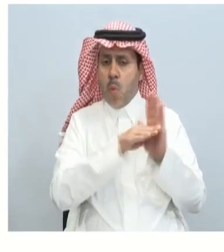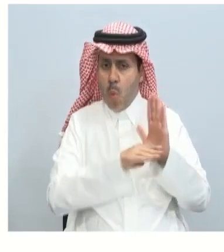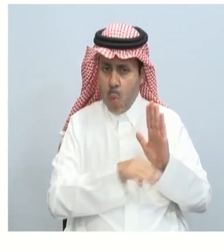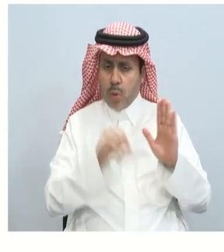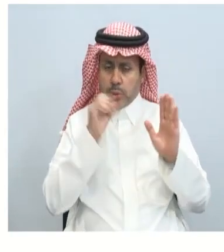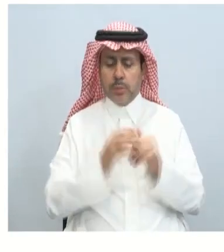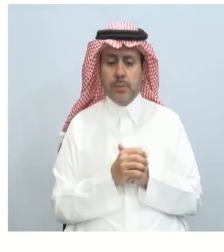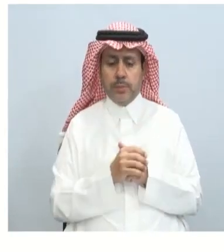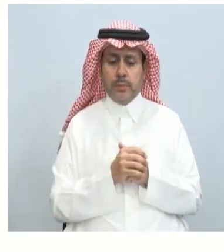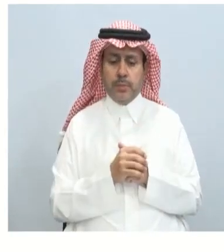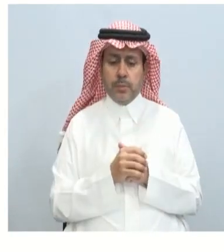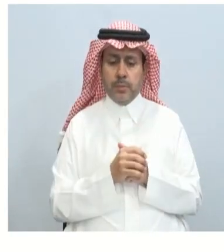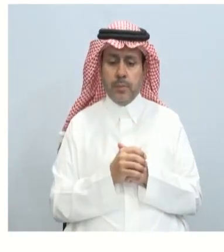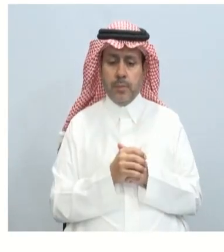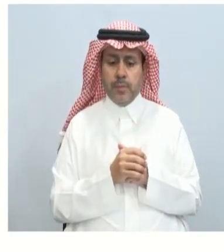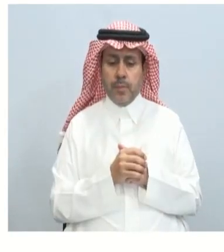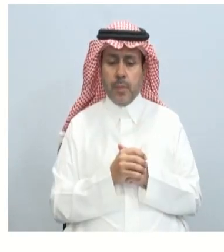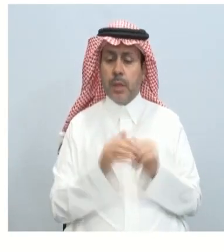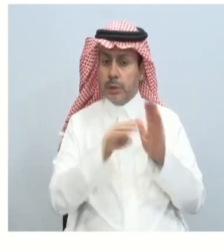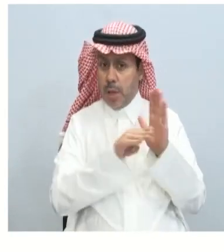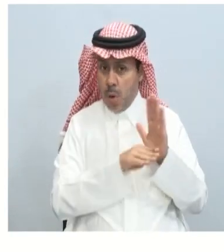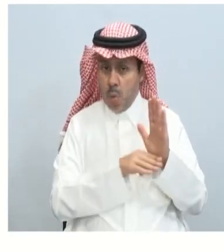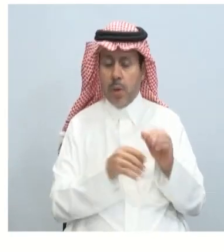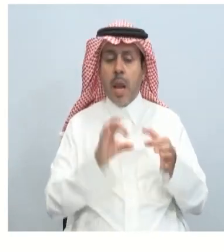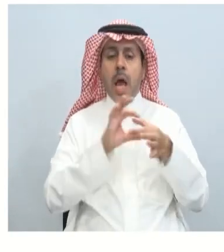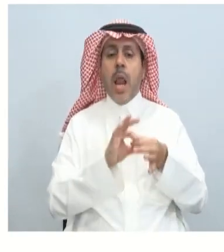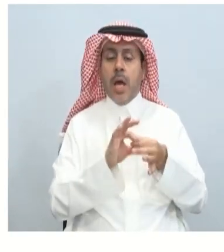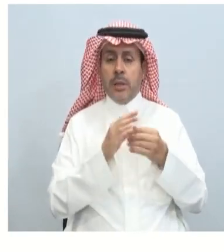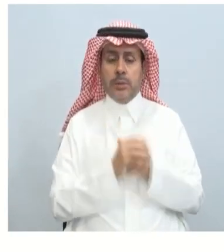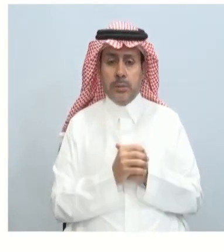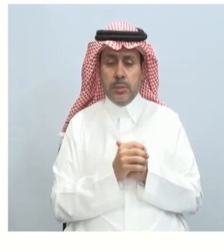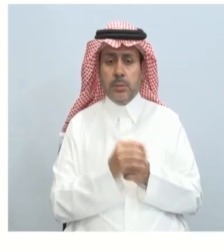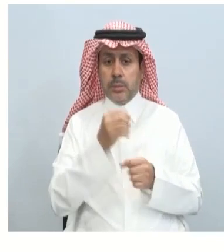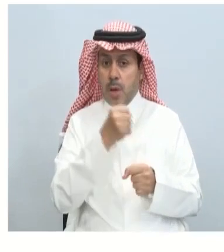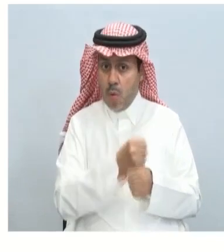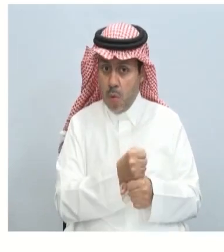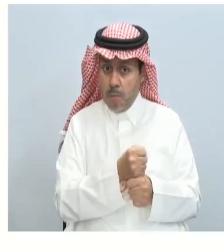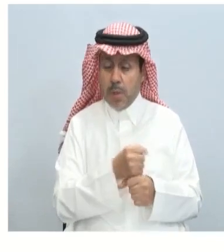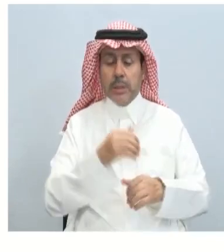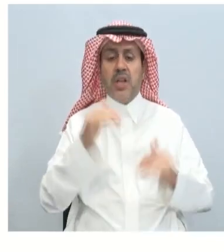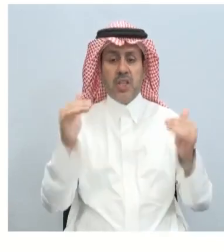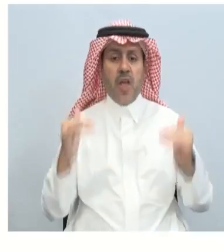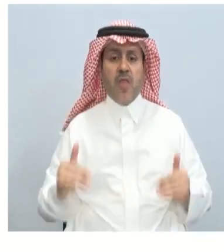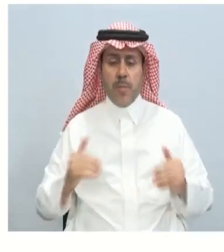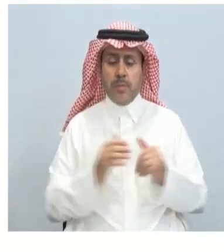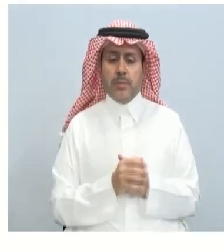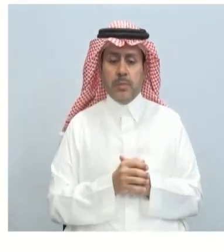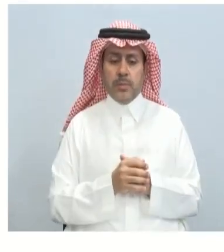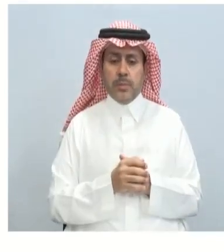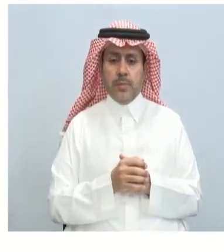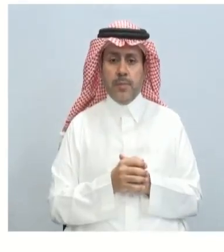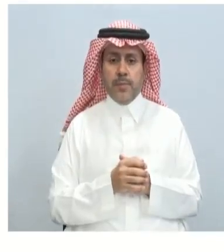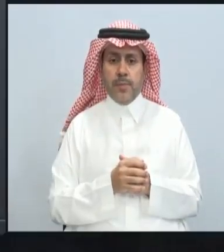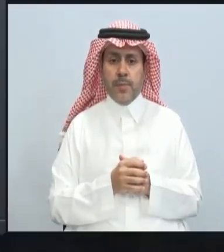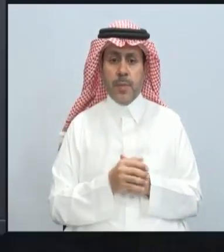متنوعه لتنوع وتعدد العلاقات التي تقوم بتنظيمها فنجد ان